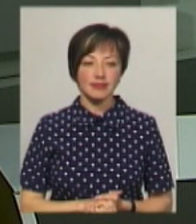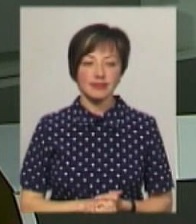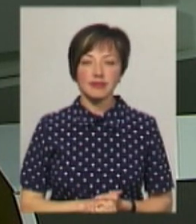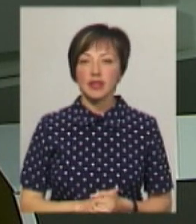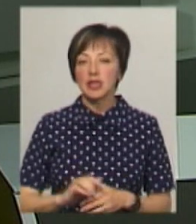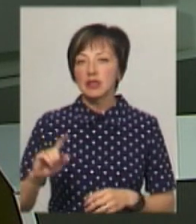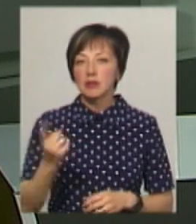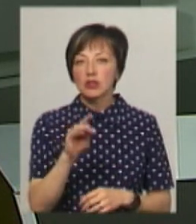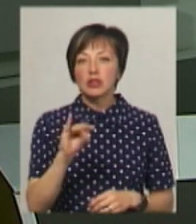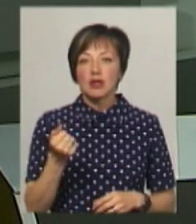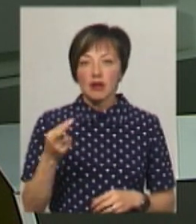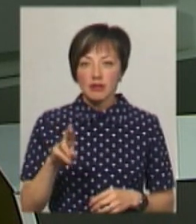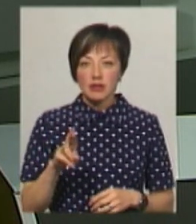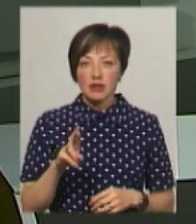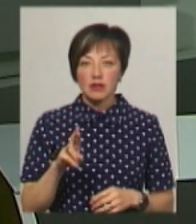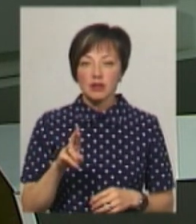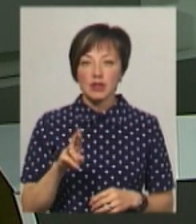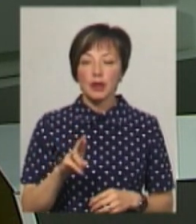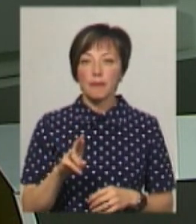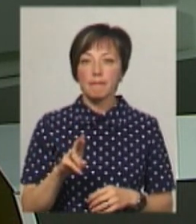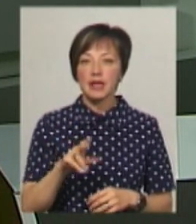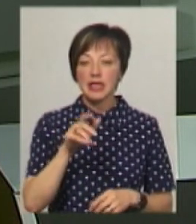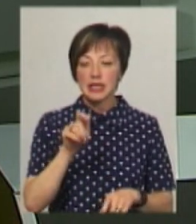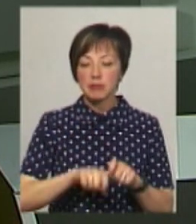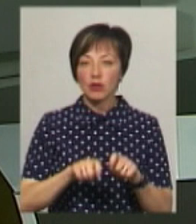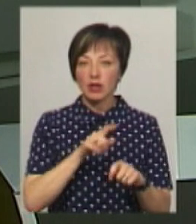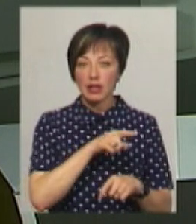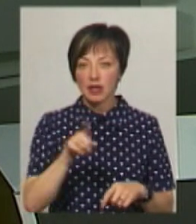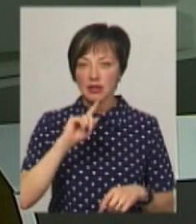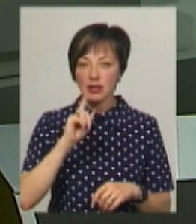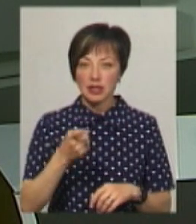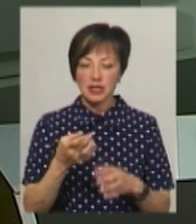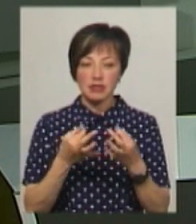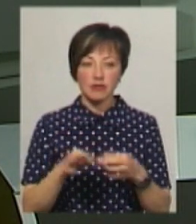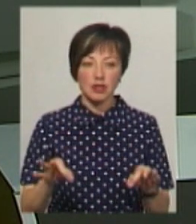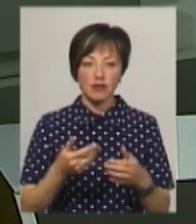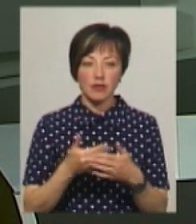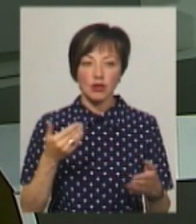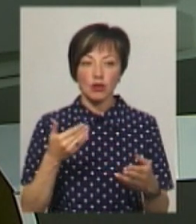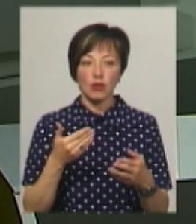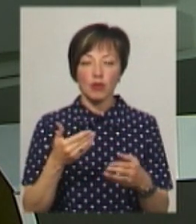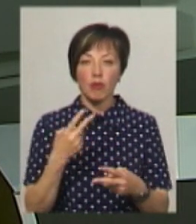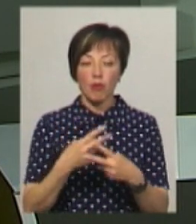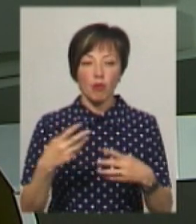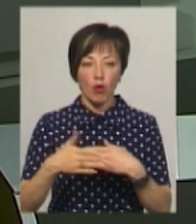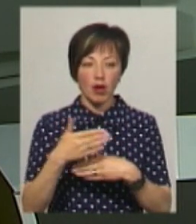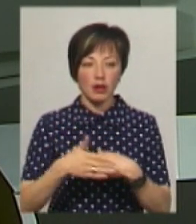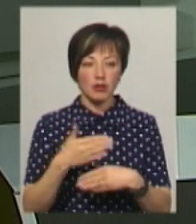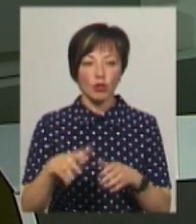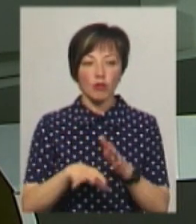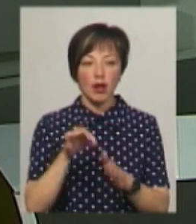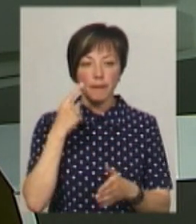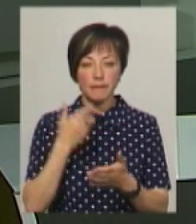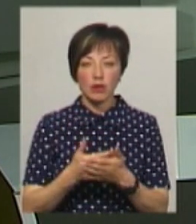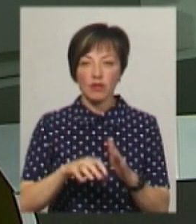Із 1 травня іспитовий термін строком на один рік та звільнення від відбування покарання обрали